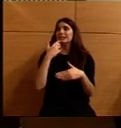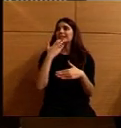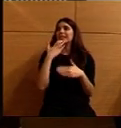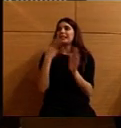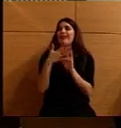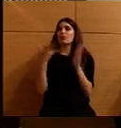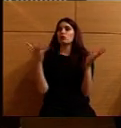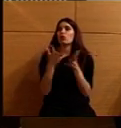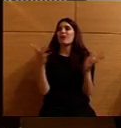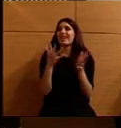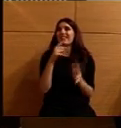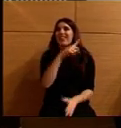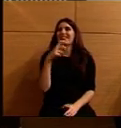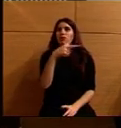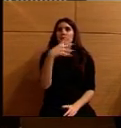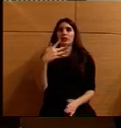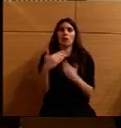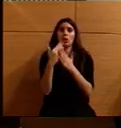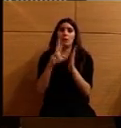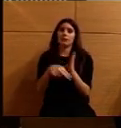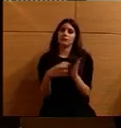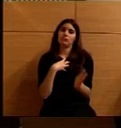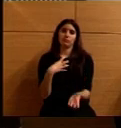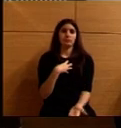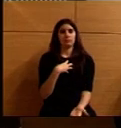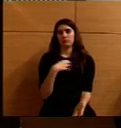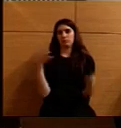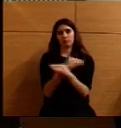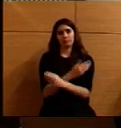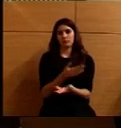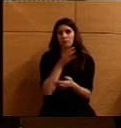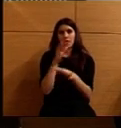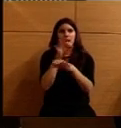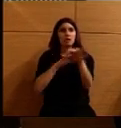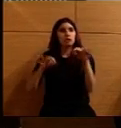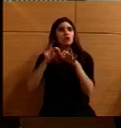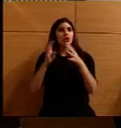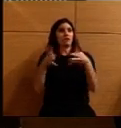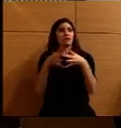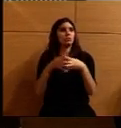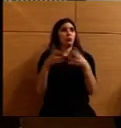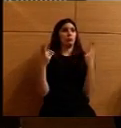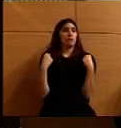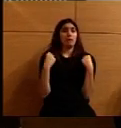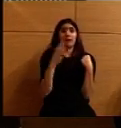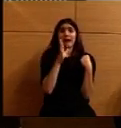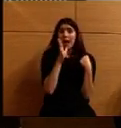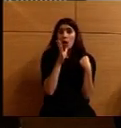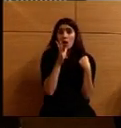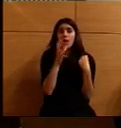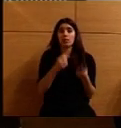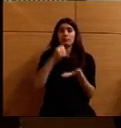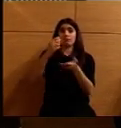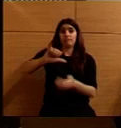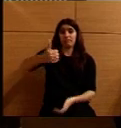d'urgència 125 dies després de transcorregut un episodi per a parlar de reposició d'infraestructures municipals quan ara es publiquen les